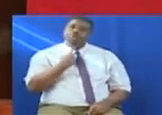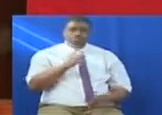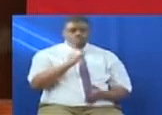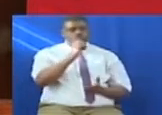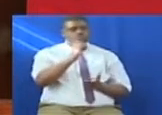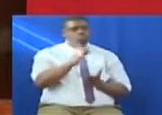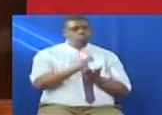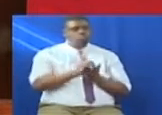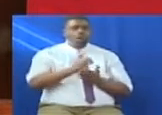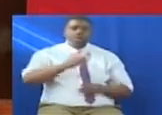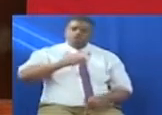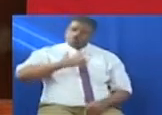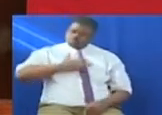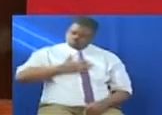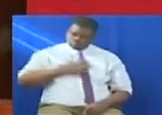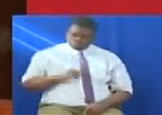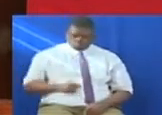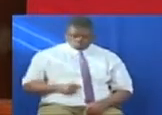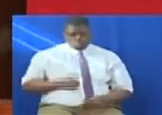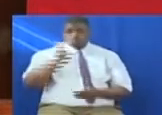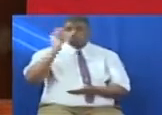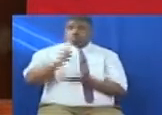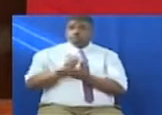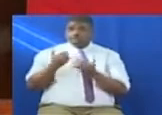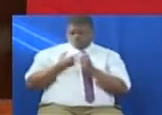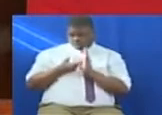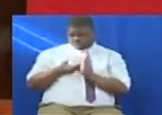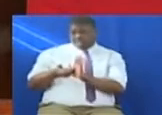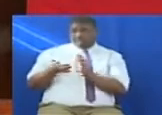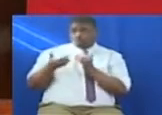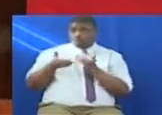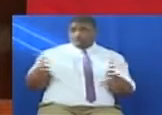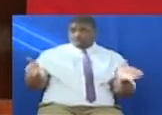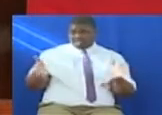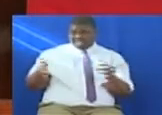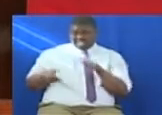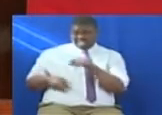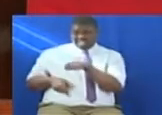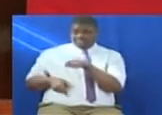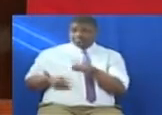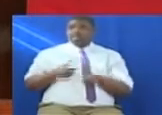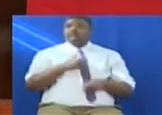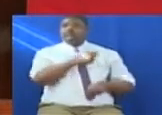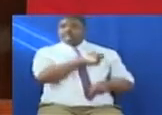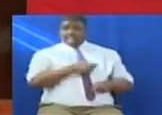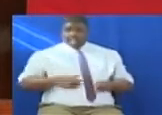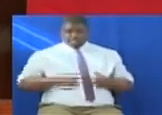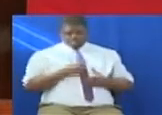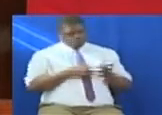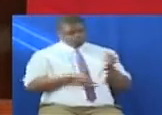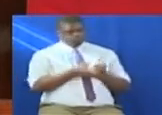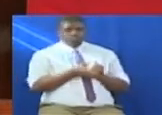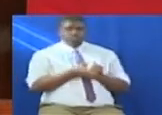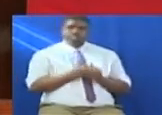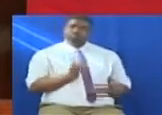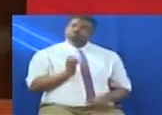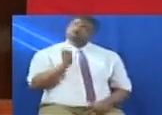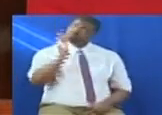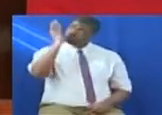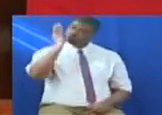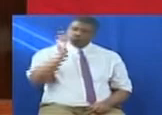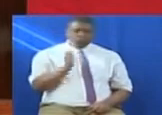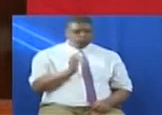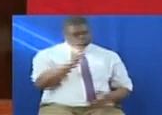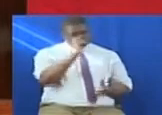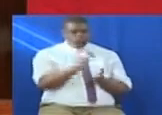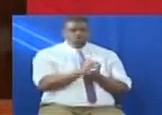zangu. Na kweli imeonesha wazi kabisa Mheshimiwa Rais, Mungu amesikiliza dua zake, na kweli